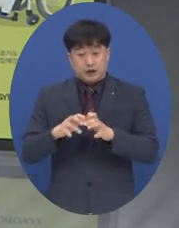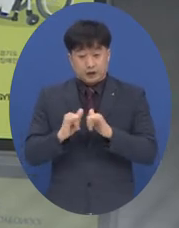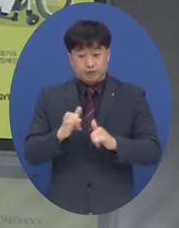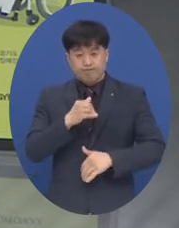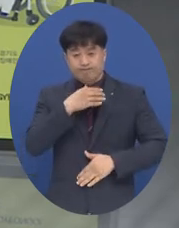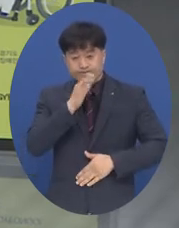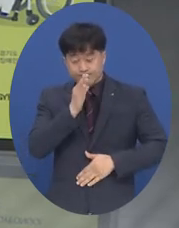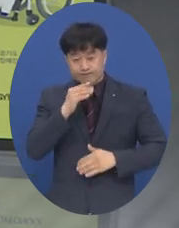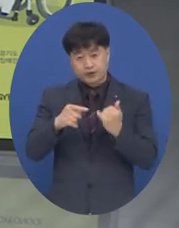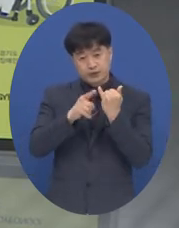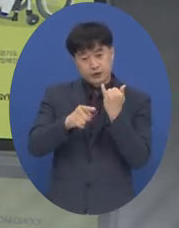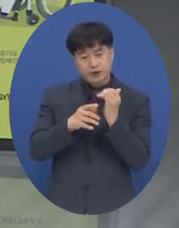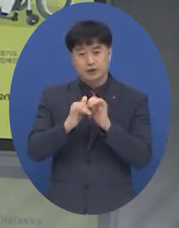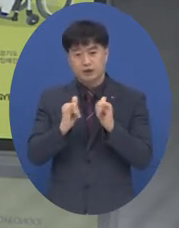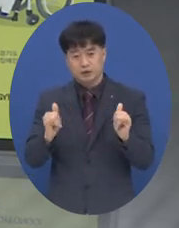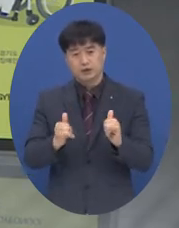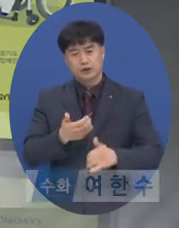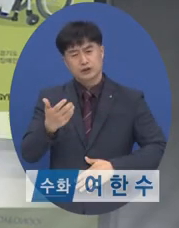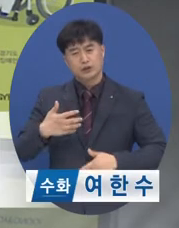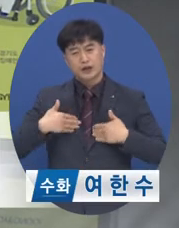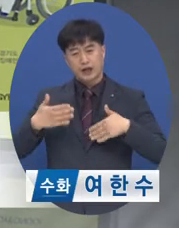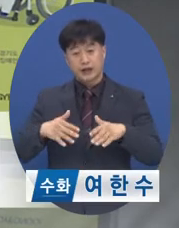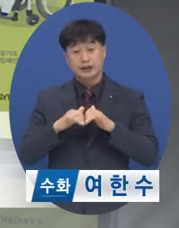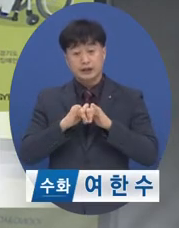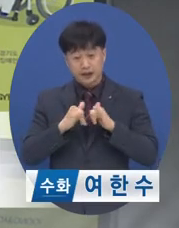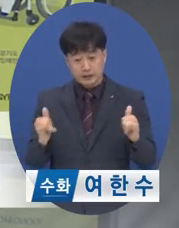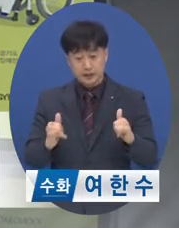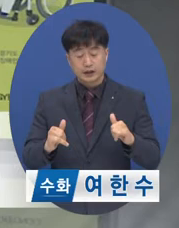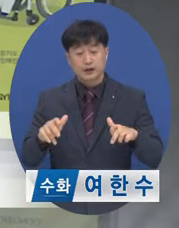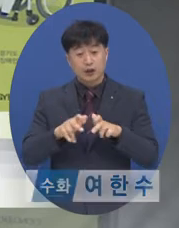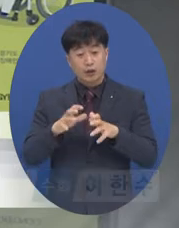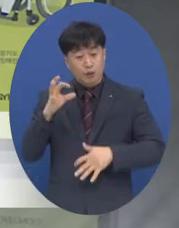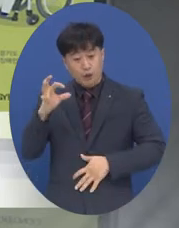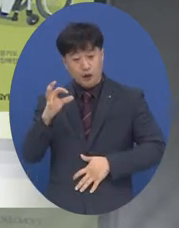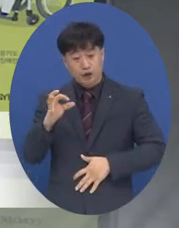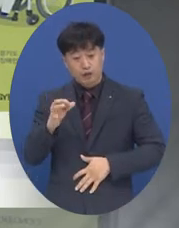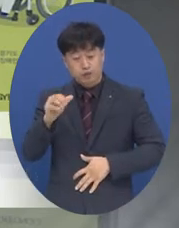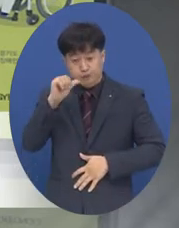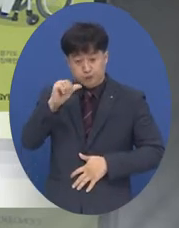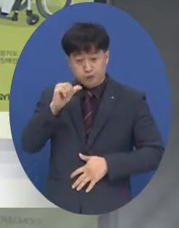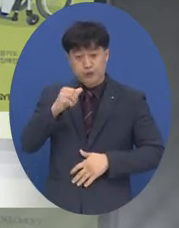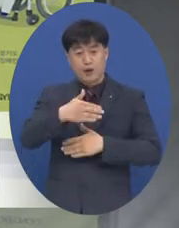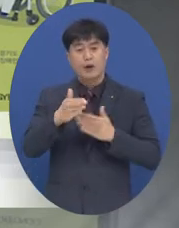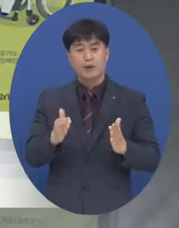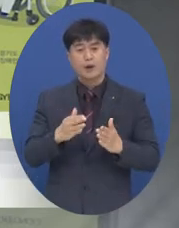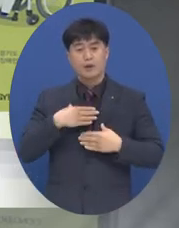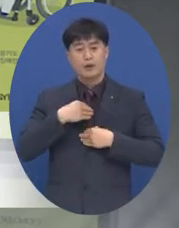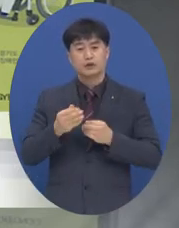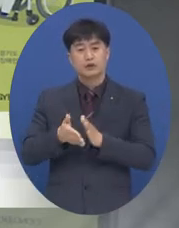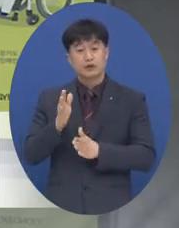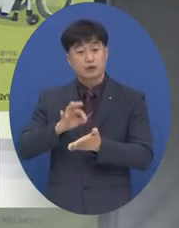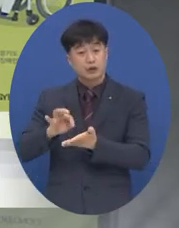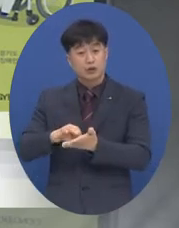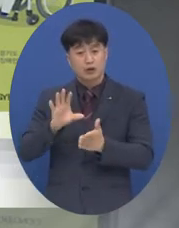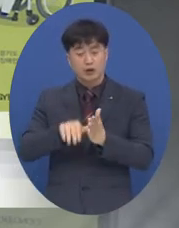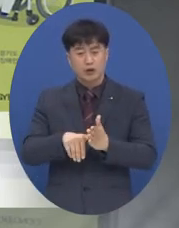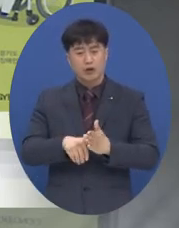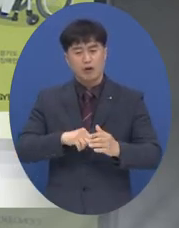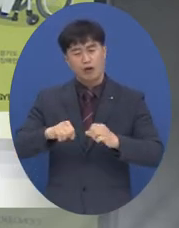장애인과 어르신 임산부와 같은 이동 약자들은 장애인 화장실이나 수유실 같은 편의시설을 이용해야 할 경우